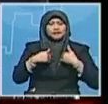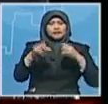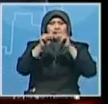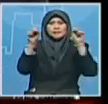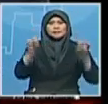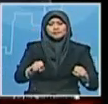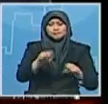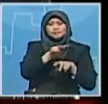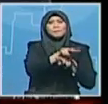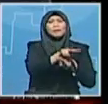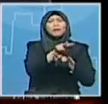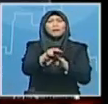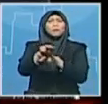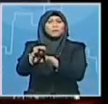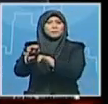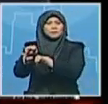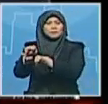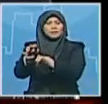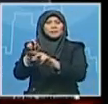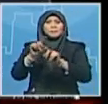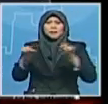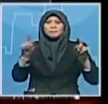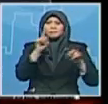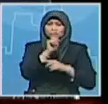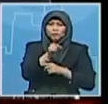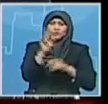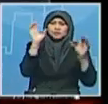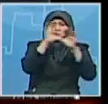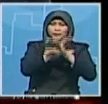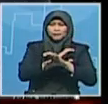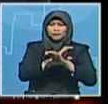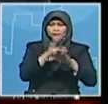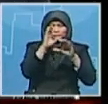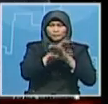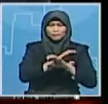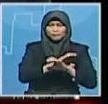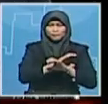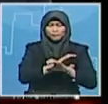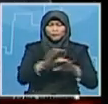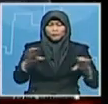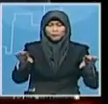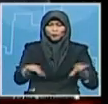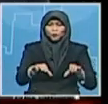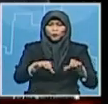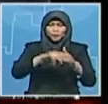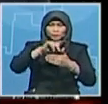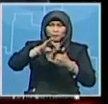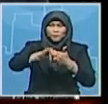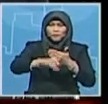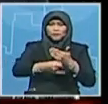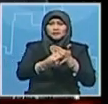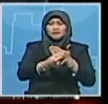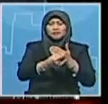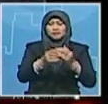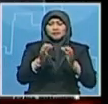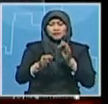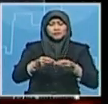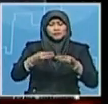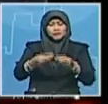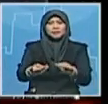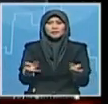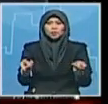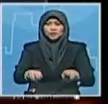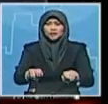memantau pelaksanaan. Tapi memang menjadi cabaran dalam kita melaksanakan projek bila ianya ditender,